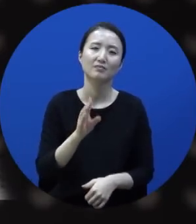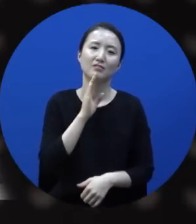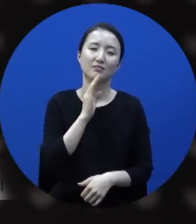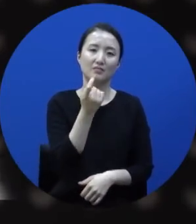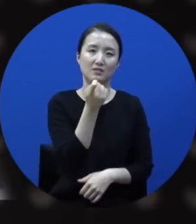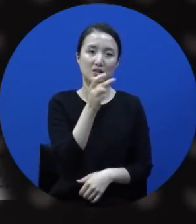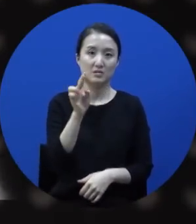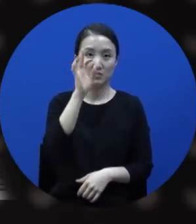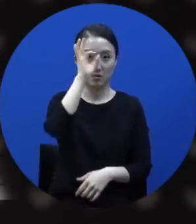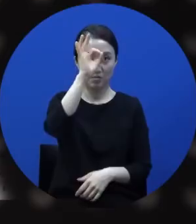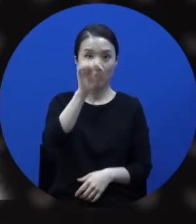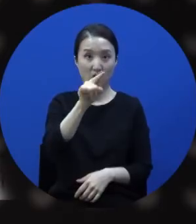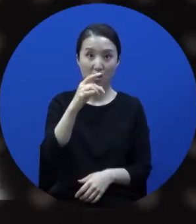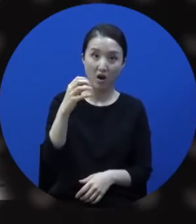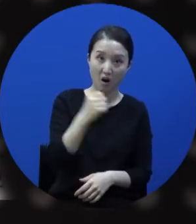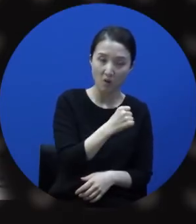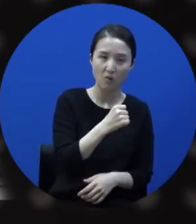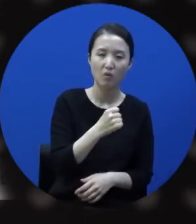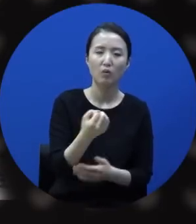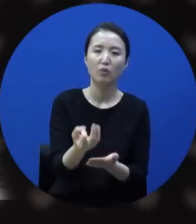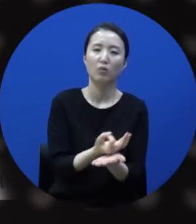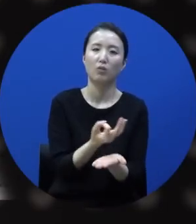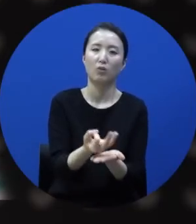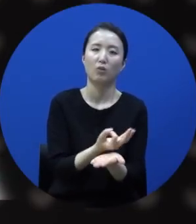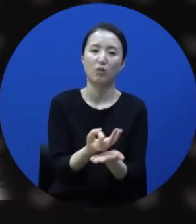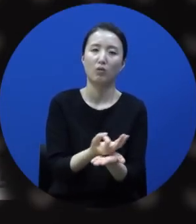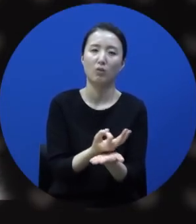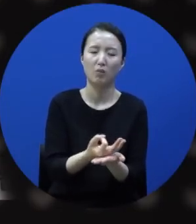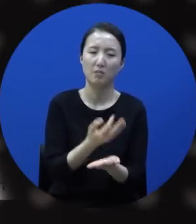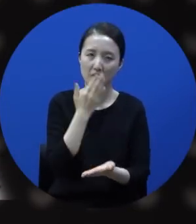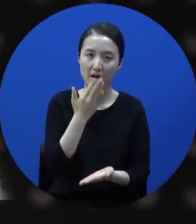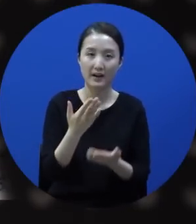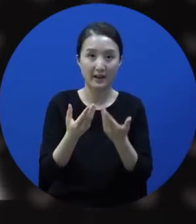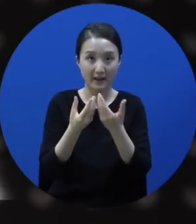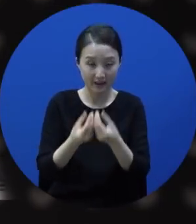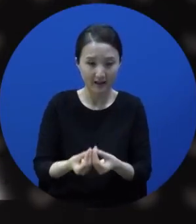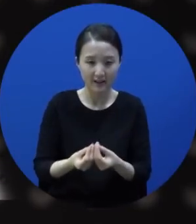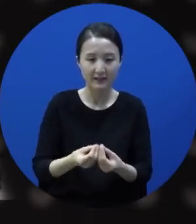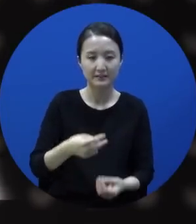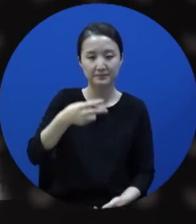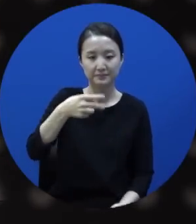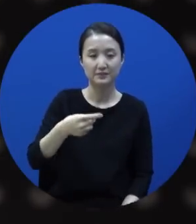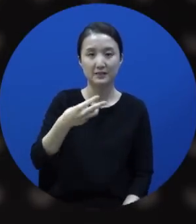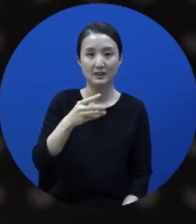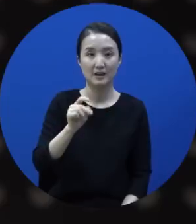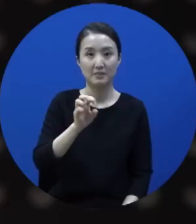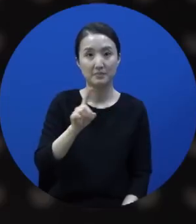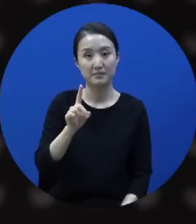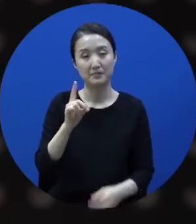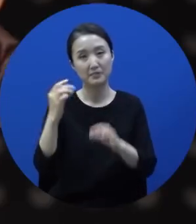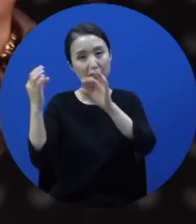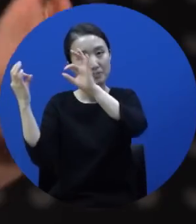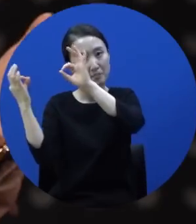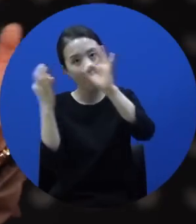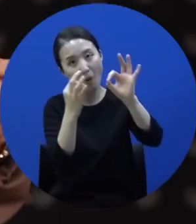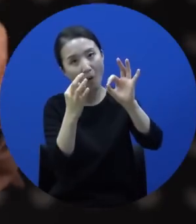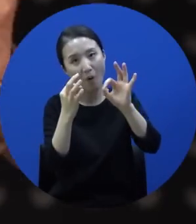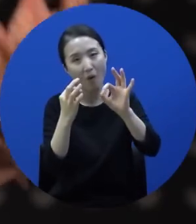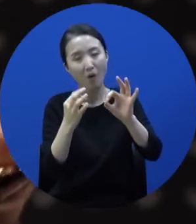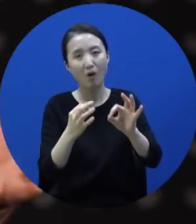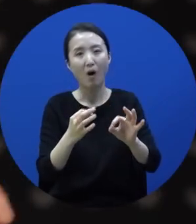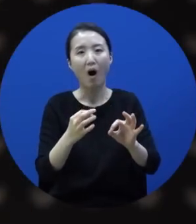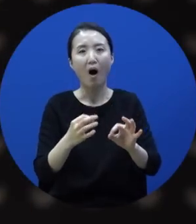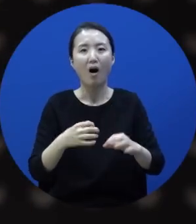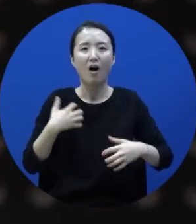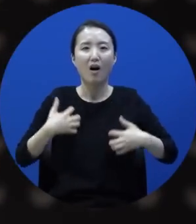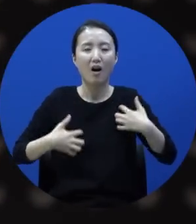드라마 보는 것으로도 돈을 벌 수 있는 방법들이 많이 있거든요. 네. 예를 들면 드라마 보는 사람들이 너무 열심히 보고